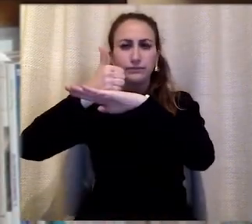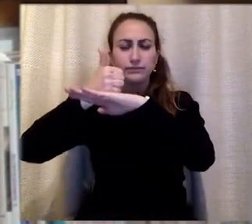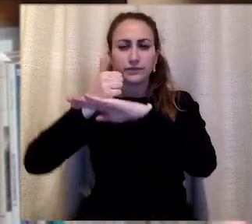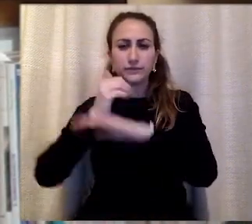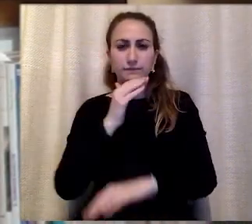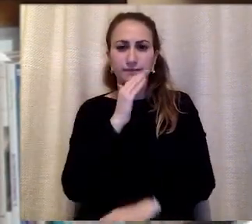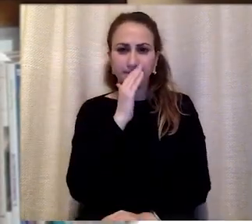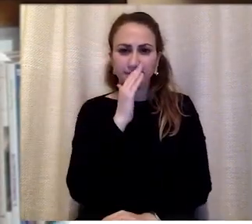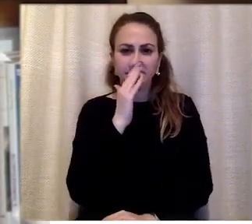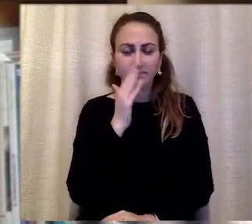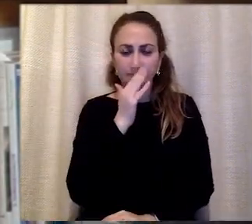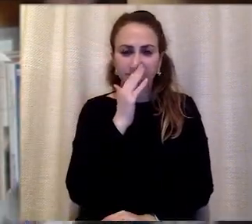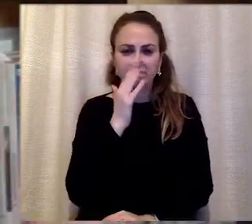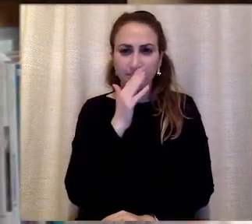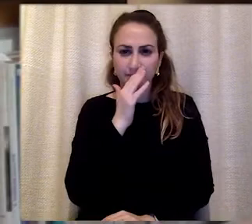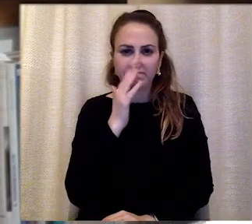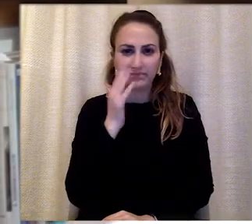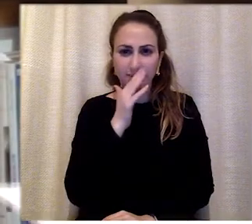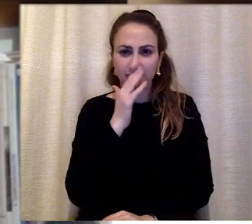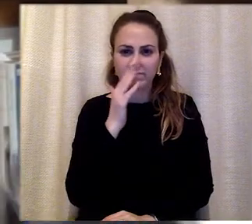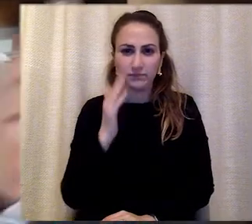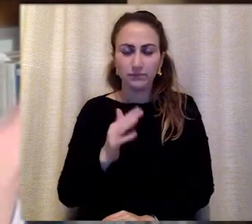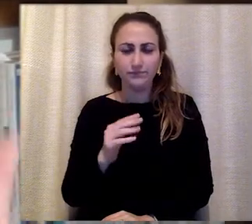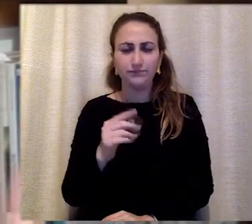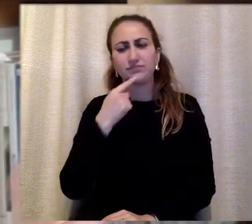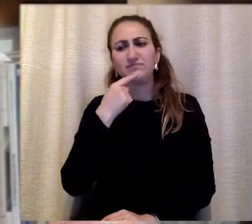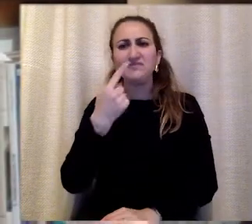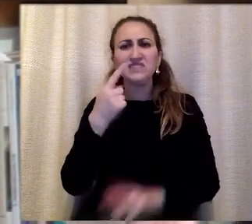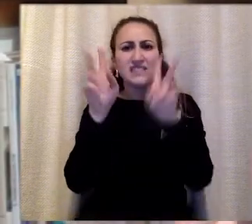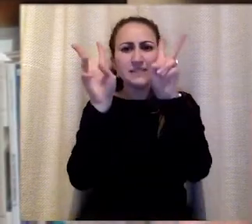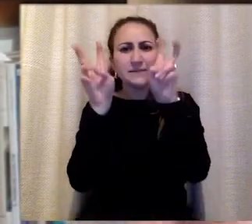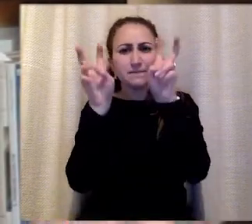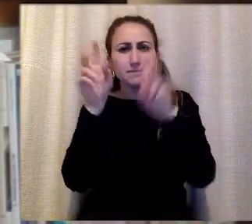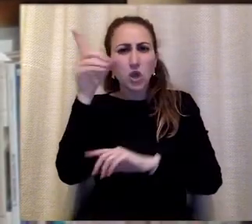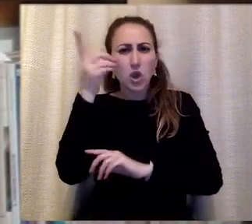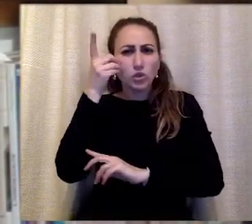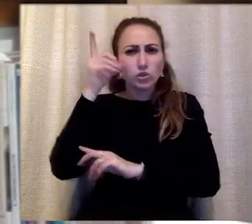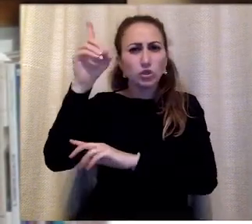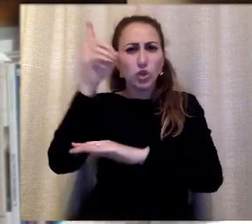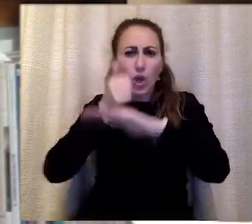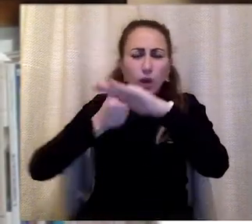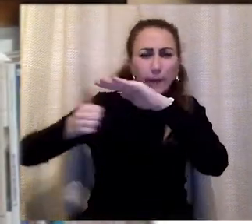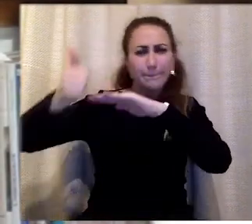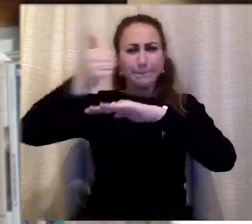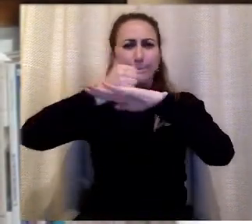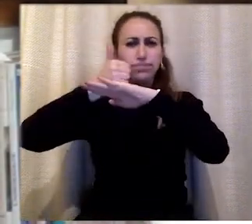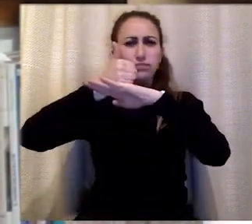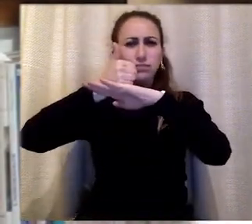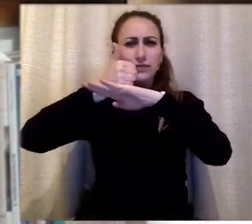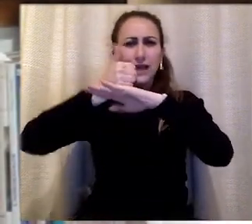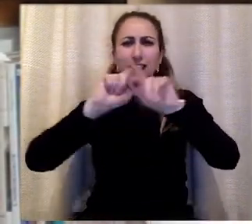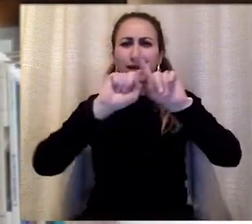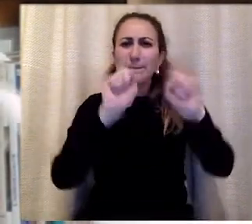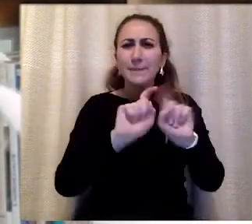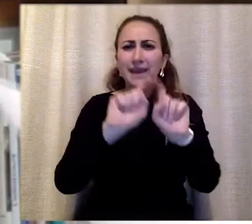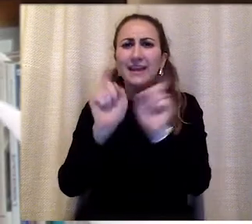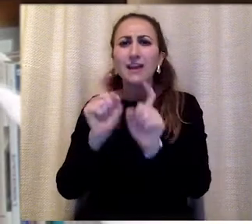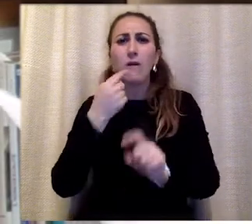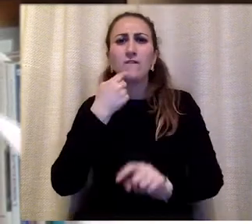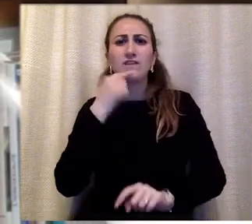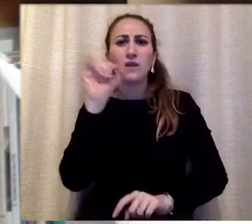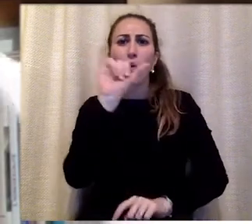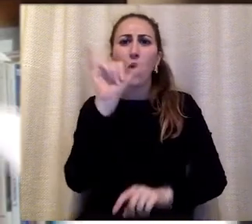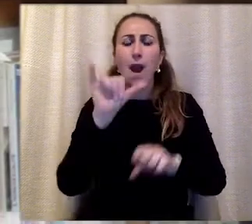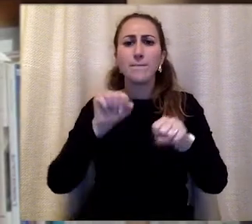mouvements politiques, économiques, qui sont dus aux nations. Et lorsque ici, il est dit